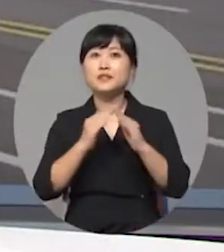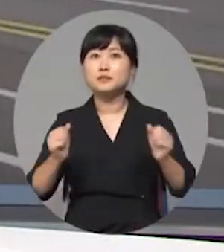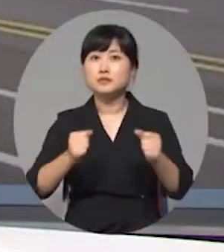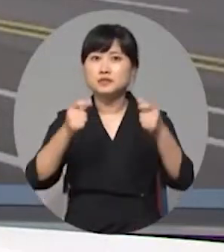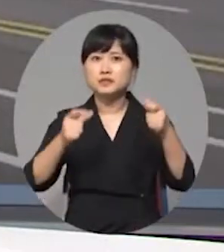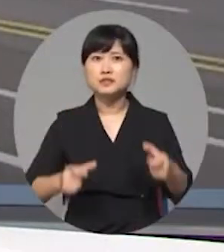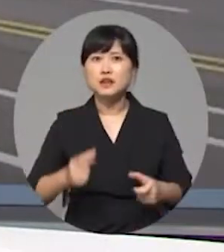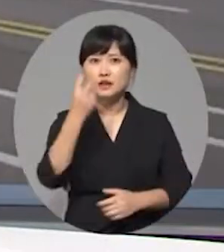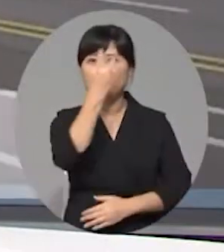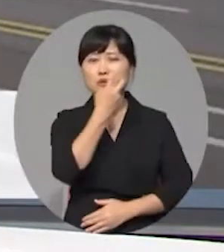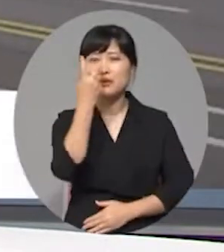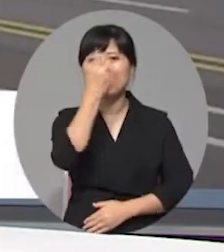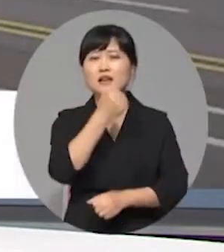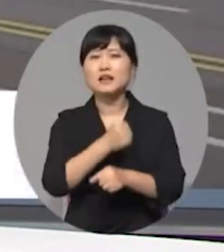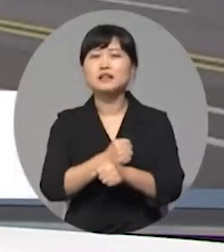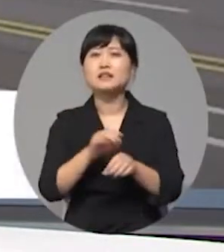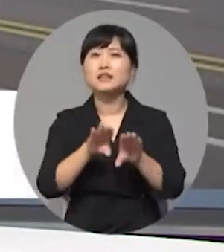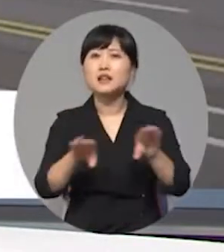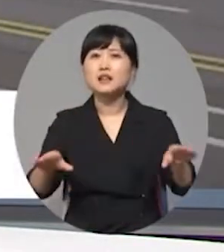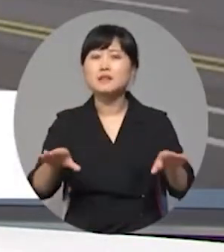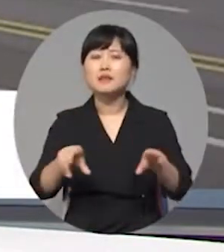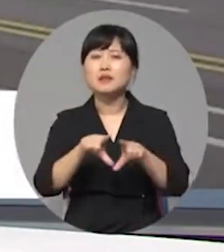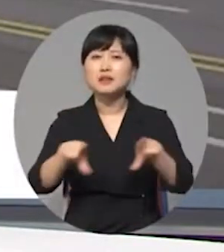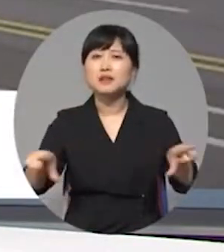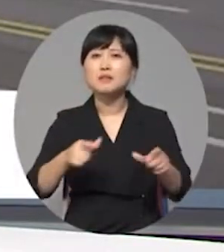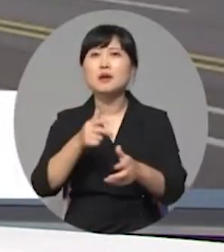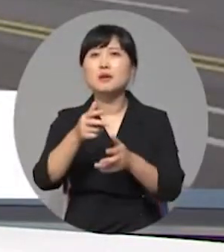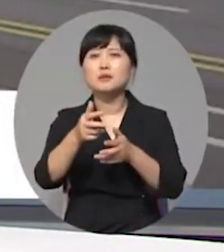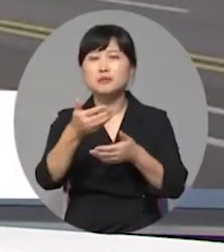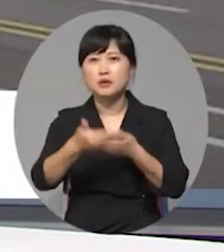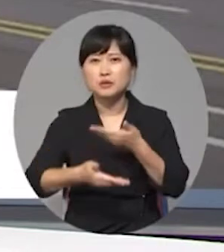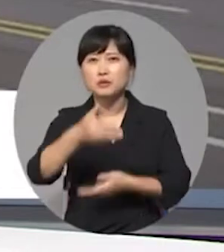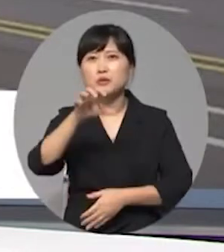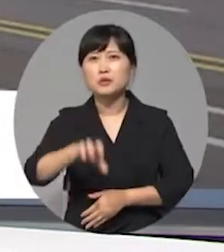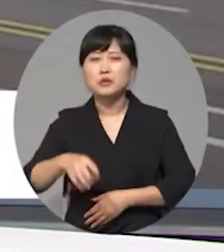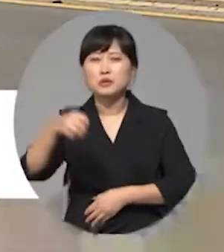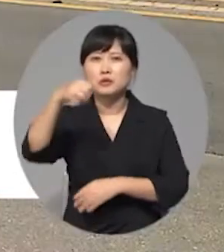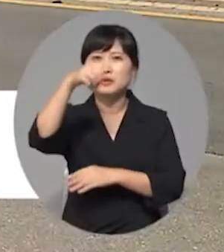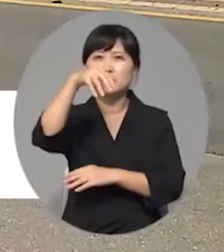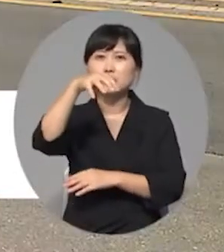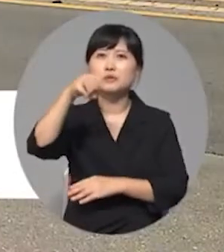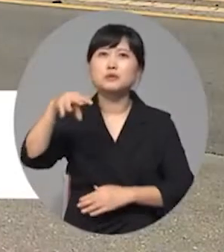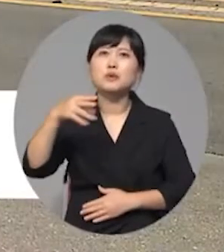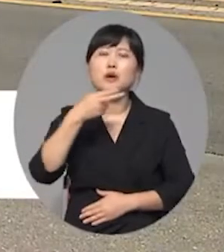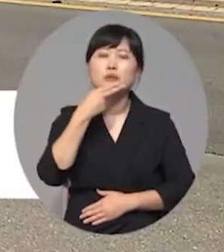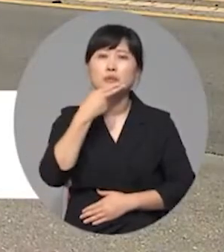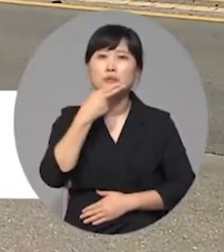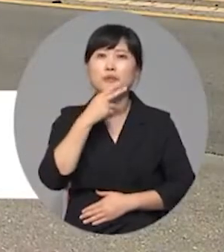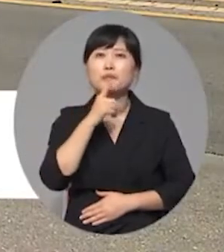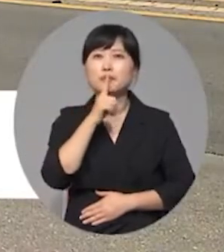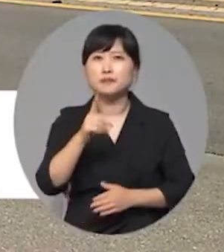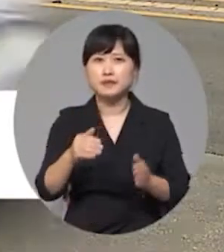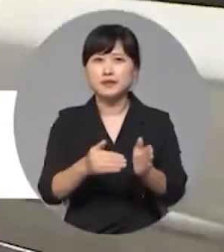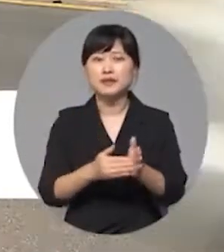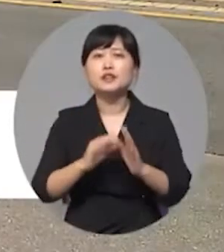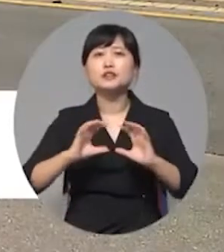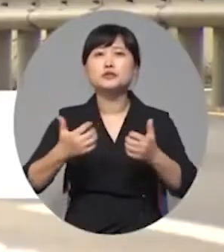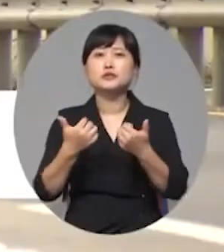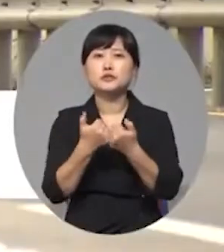전라북도가 관리하는 일반 국도 10곳 가운데 9곳은 조명이 설치되지 않은 것으로 나타났습니다.